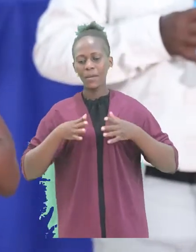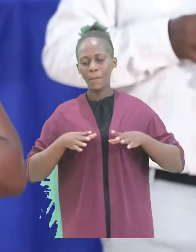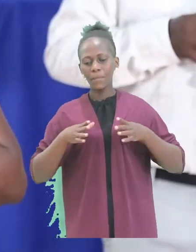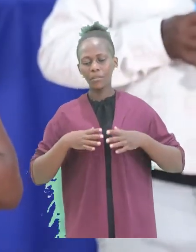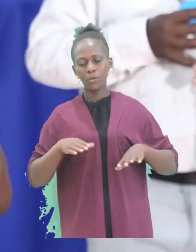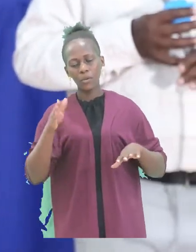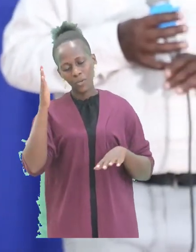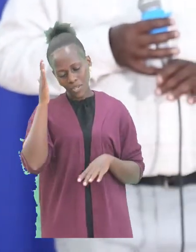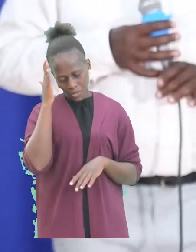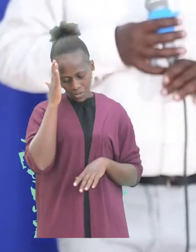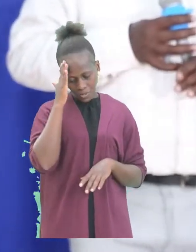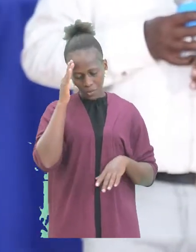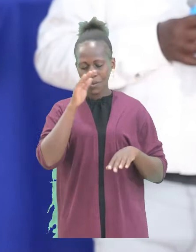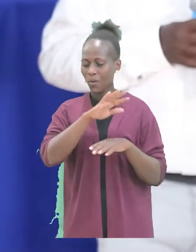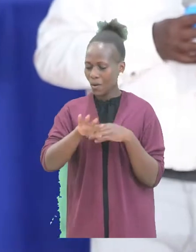naijulikane